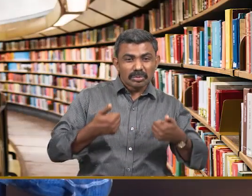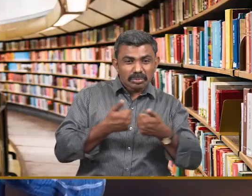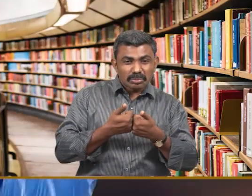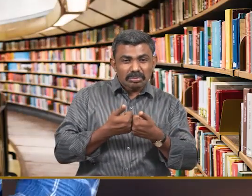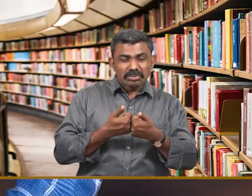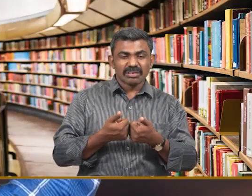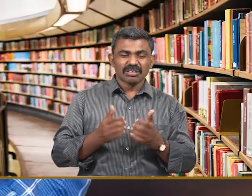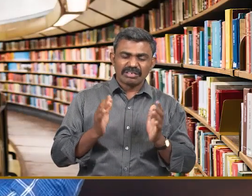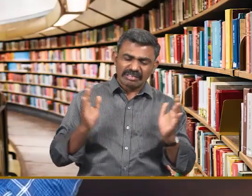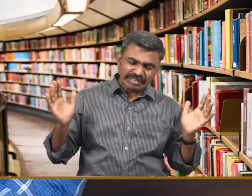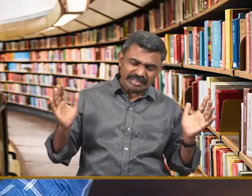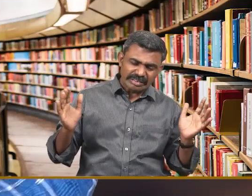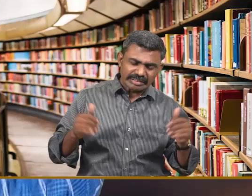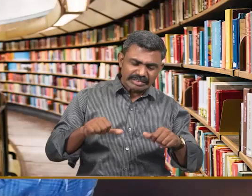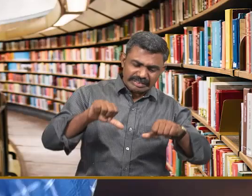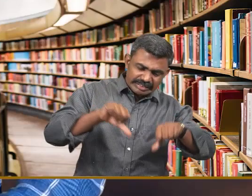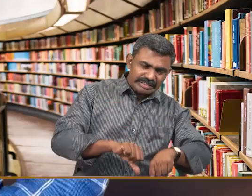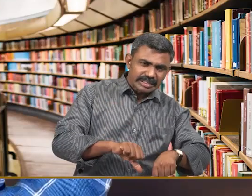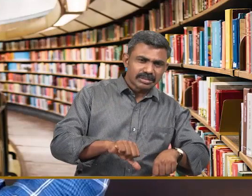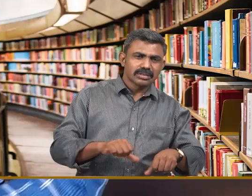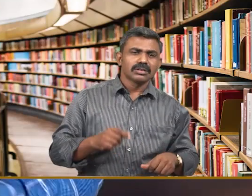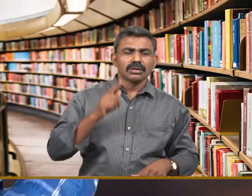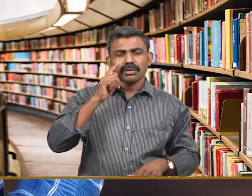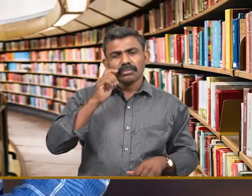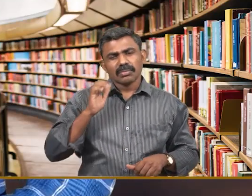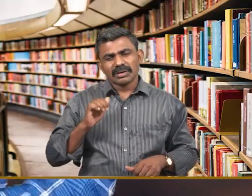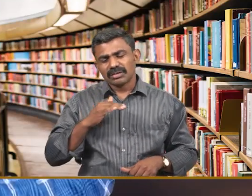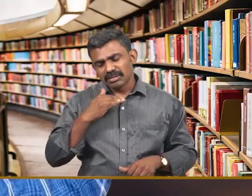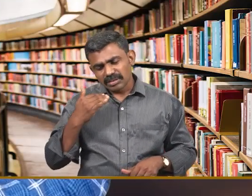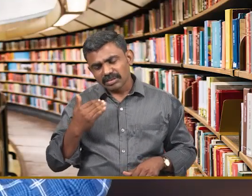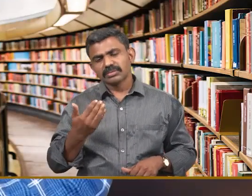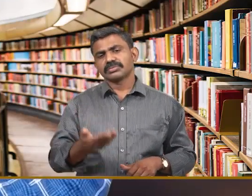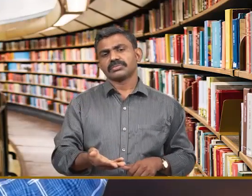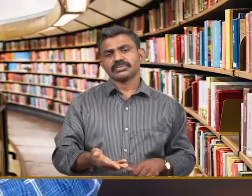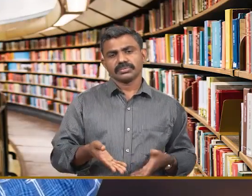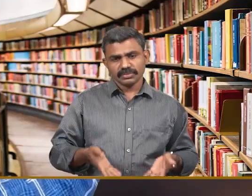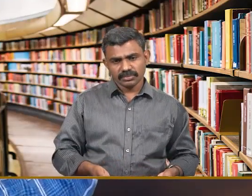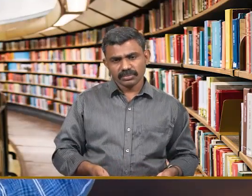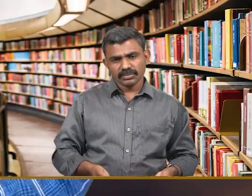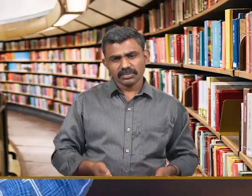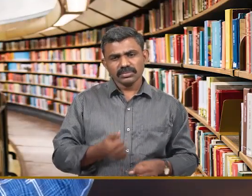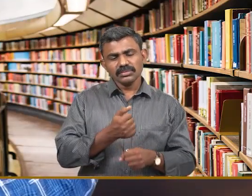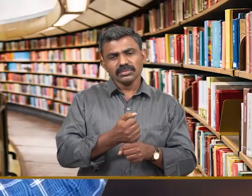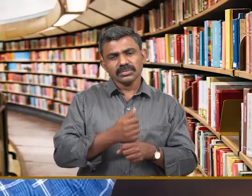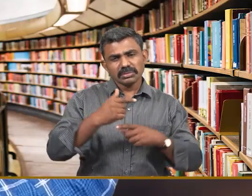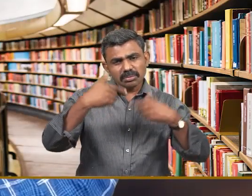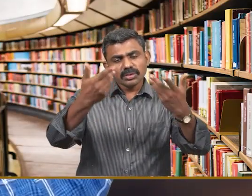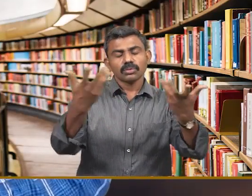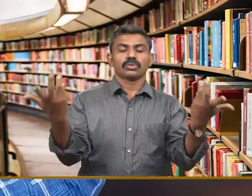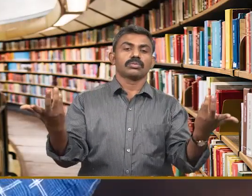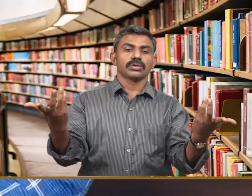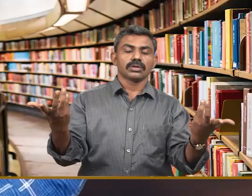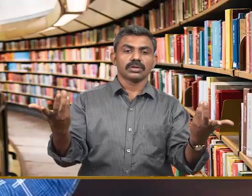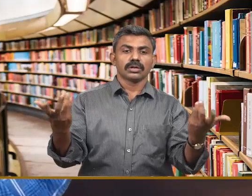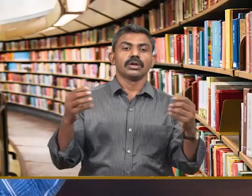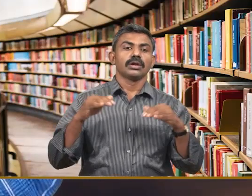நாட்டில் ஏகப்பட்ட பொருளாதார இழப்பு, அது மட்டும் இல்லை மக்கள் வந்து ஏகப்பட்ட பேர் இறந்து போயிட்டாங்க. ஸோ இதனால் என்ன ஆகுதுன்னா ஜெர்மனியால் அதை மீட்டு கொண்டு வர முடியலை. ஸோ